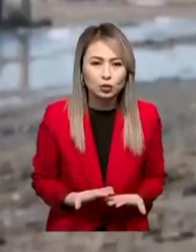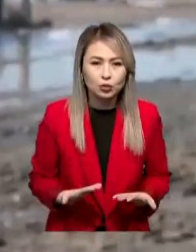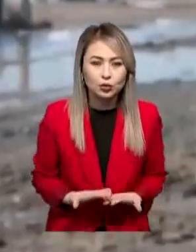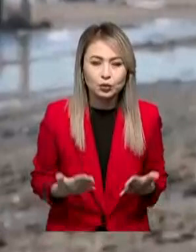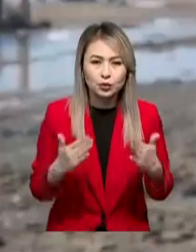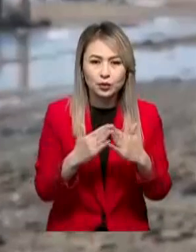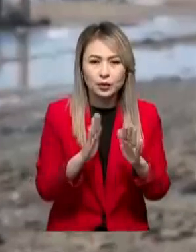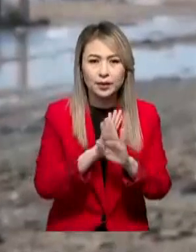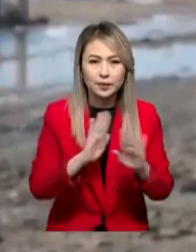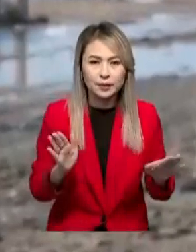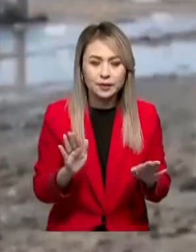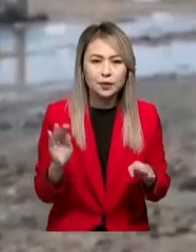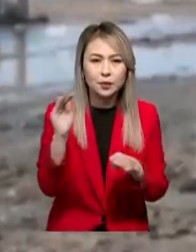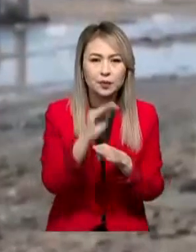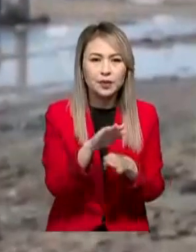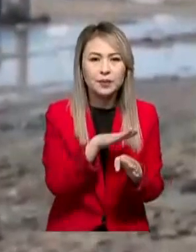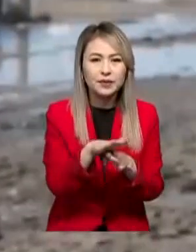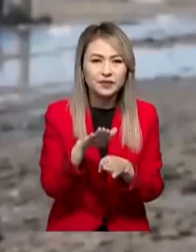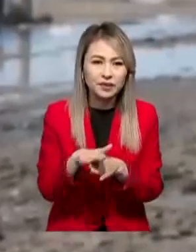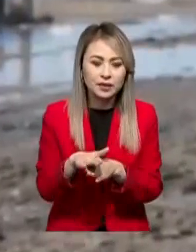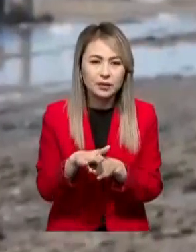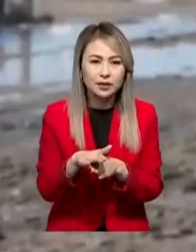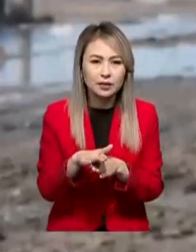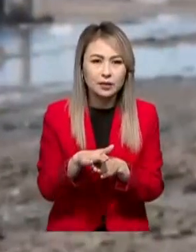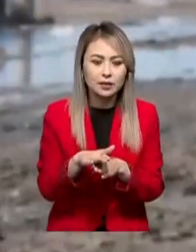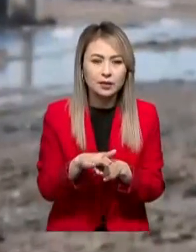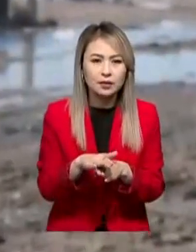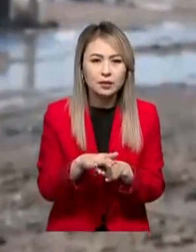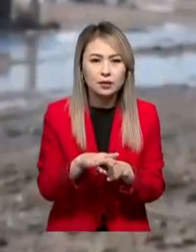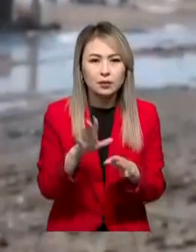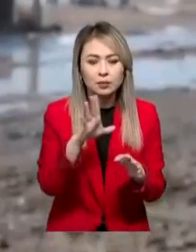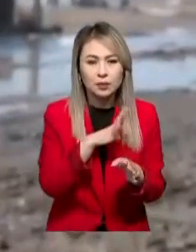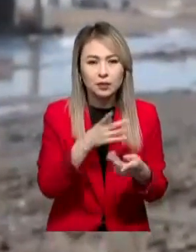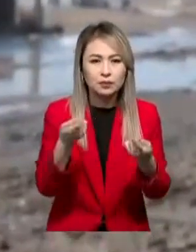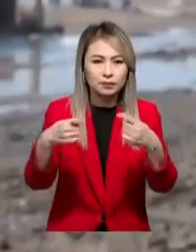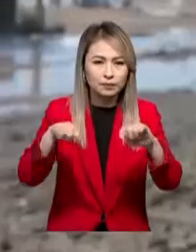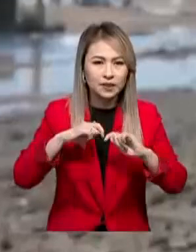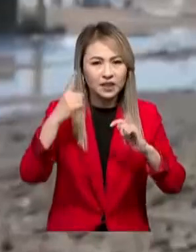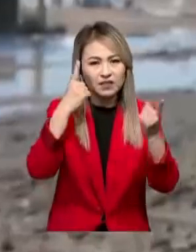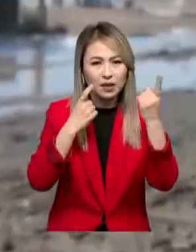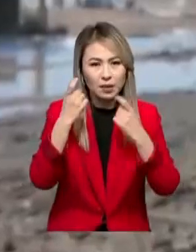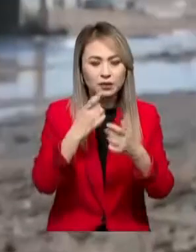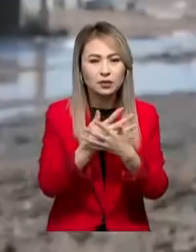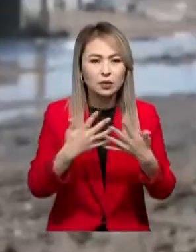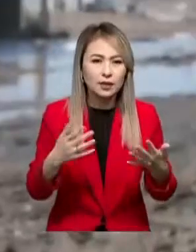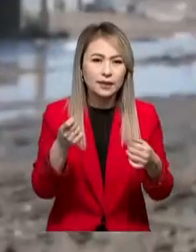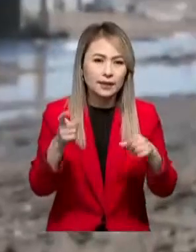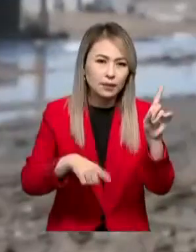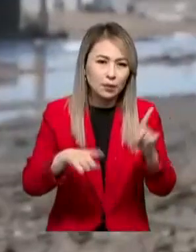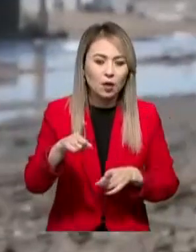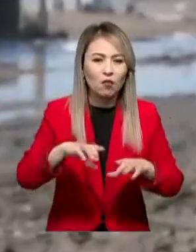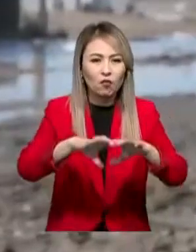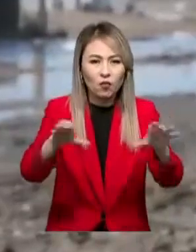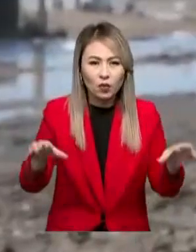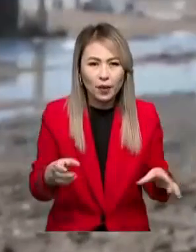емес, қосалқы жаңағы ғимараттарға кірген туралы бізге келді, біз көрдік. Жаңағы кейбіреулердің мысалы